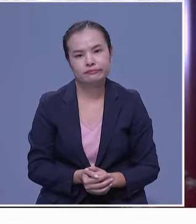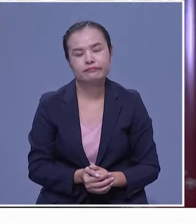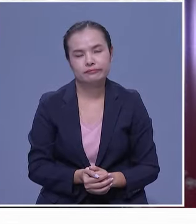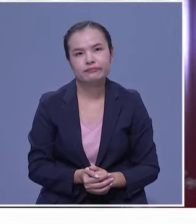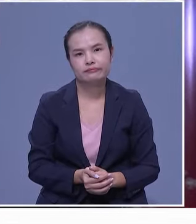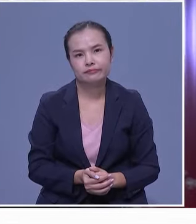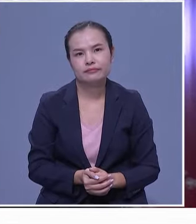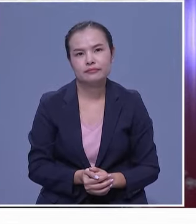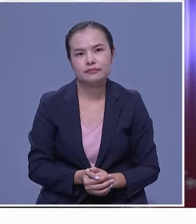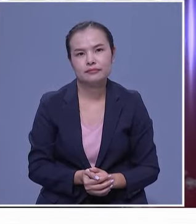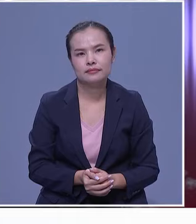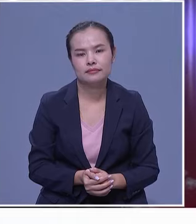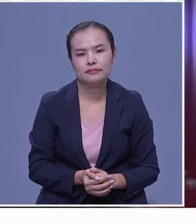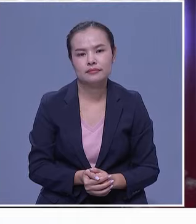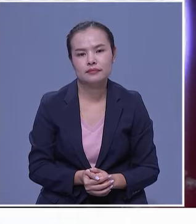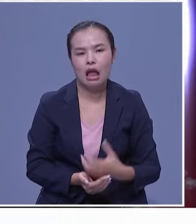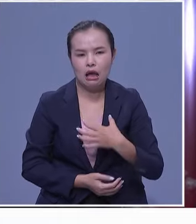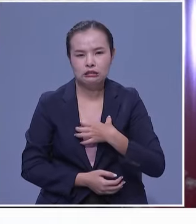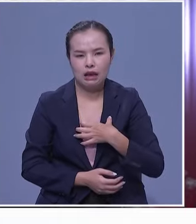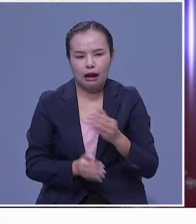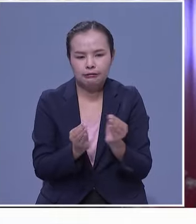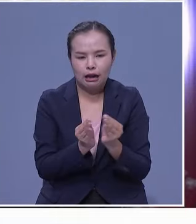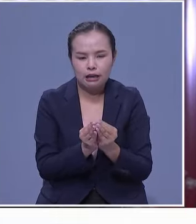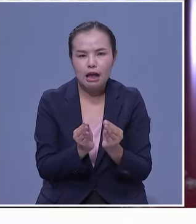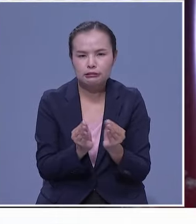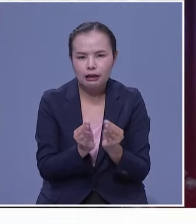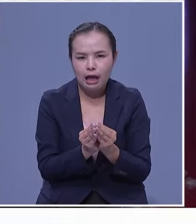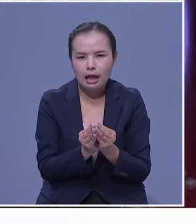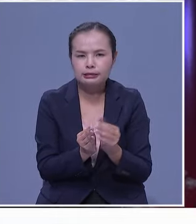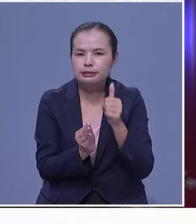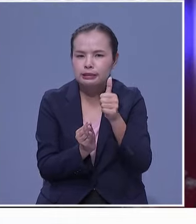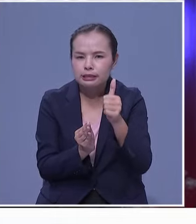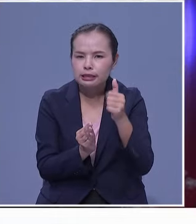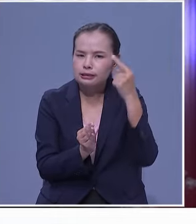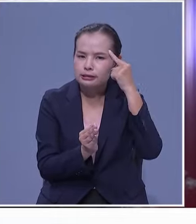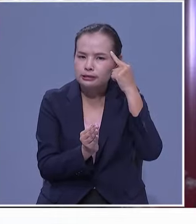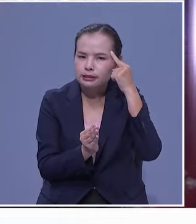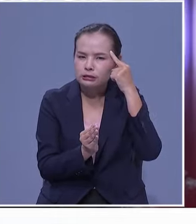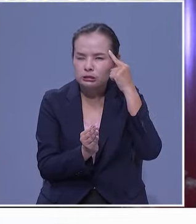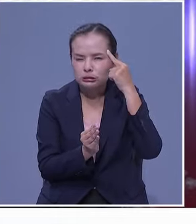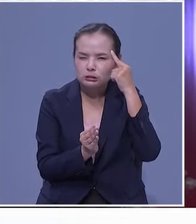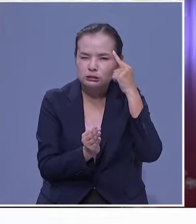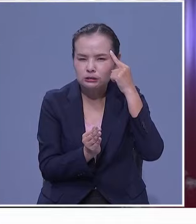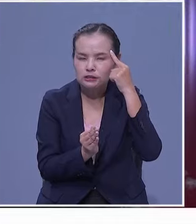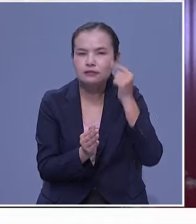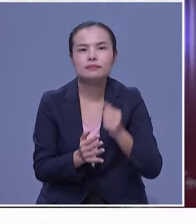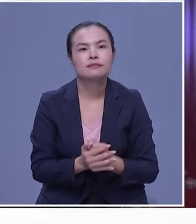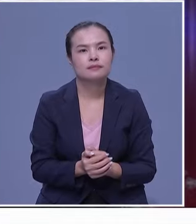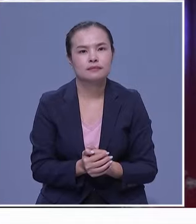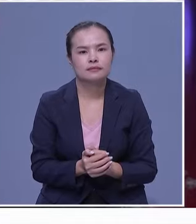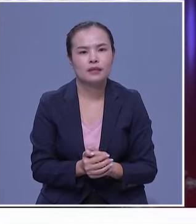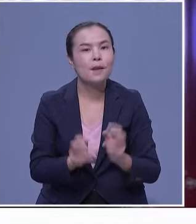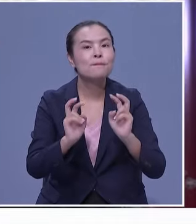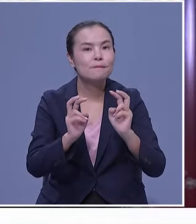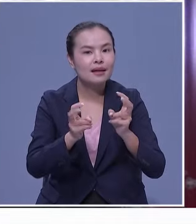าคงจะต้องถ้าอยากจะตรึงกระแสไว้เขาคงจะต้องคิดกันหนักหน่วงแหละว ่ าจะเอาประเ